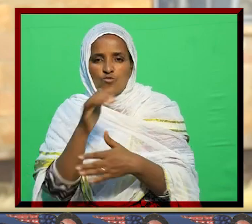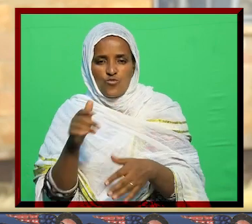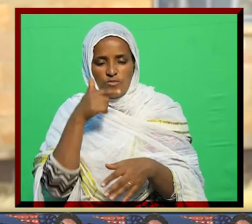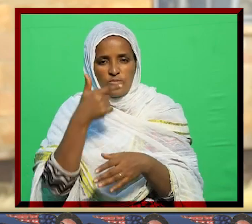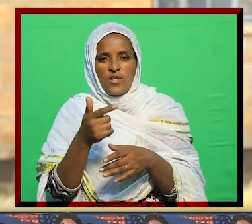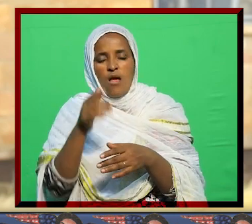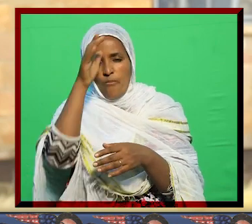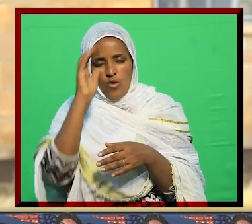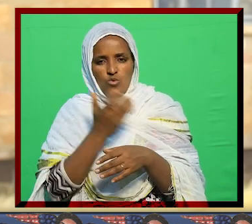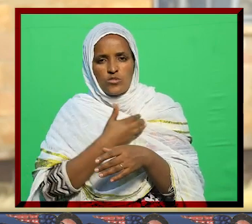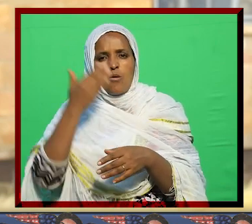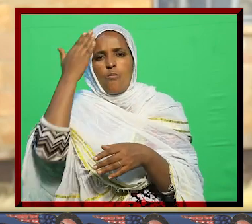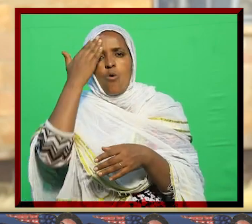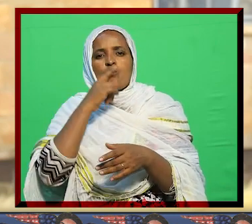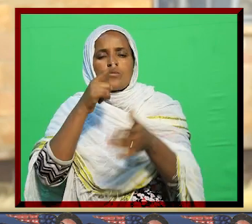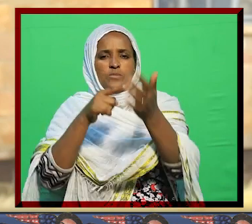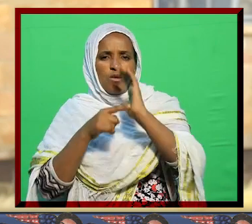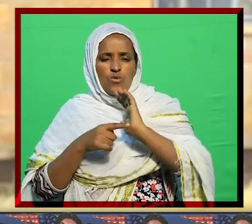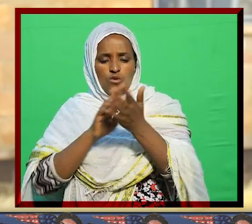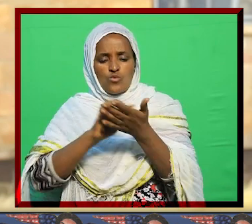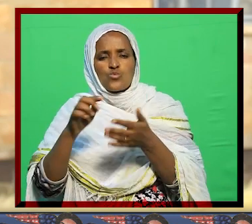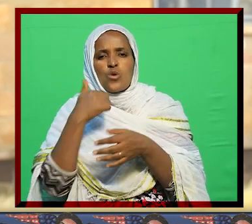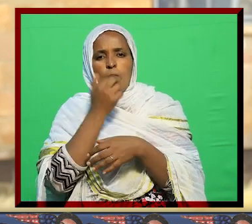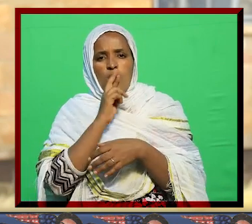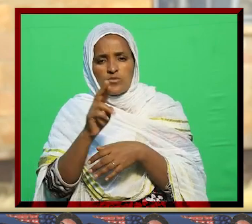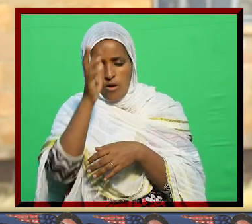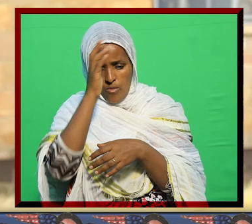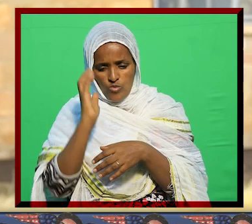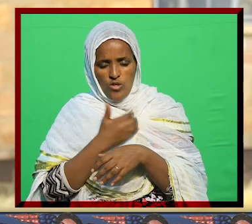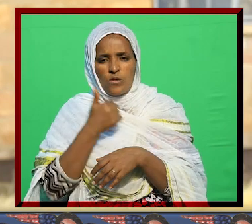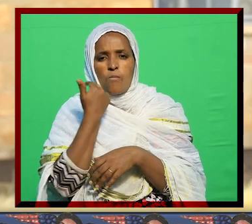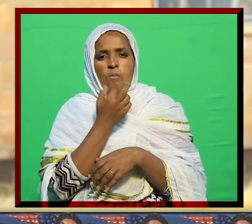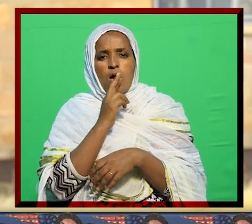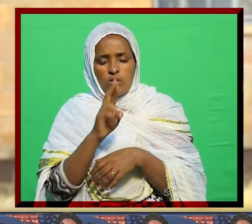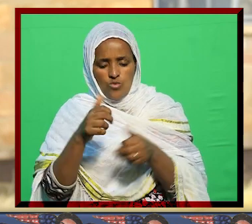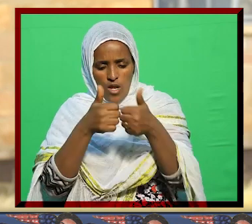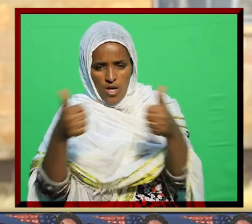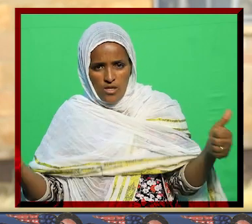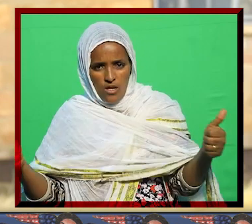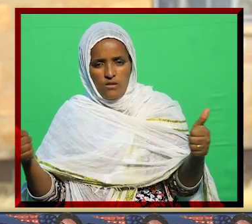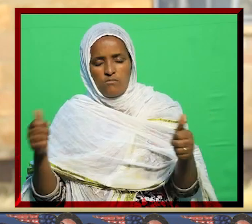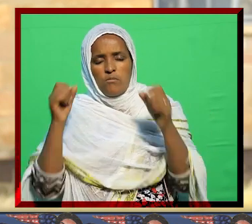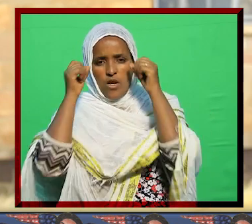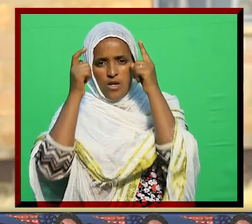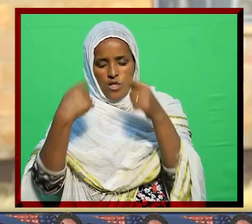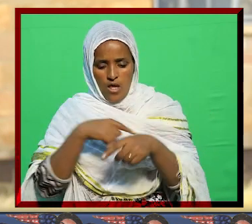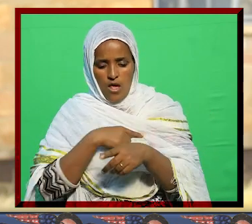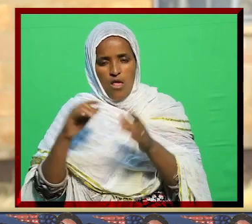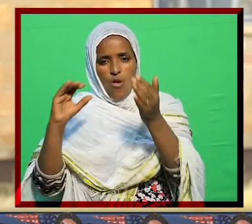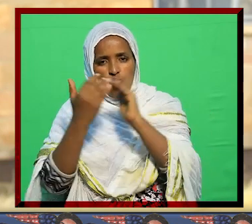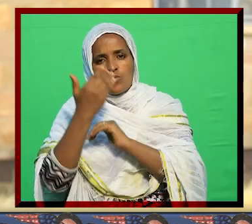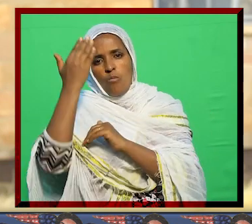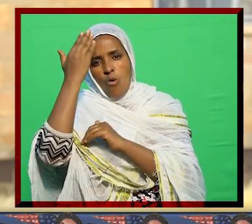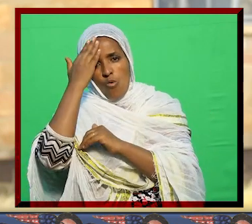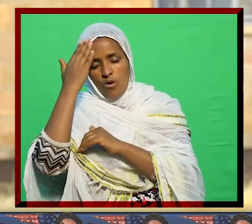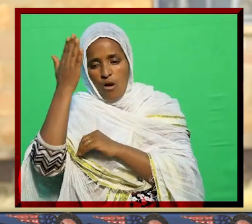ካላወቁም አይጸድቁም ይላሉ አባቶቻችን በብሂልና። ማወቅ ነው የሚጠይቀን መጀመሪያ። ቅዱሳን ማን ናቸው? አባቶቻችን ማን ናቸው? ለይተን መረዳት፣ የእኛ